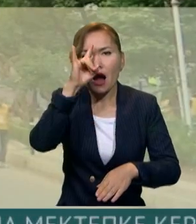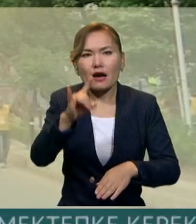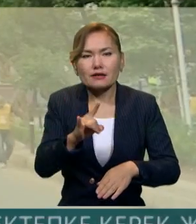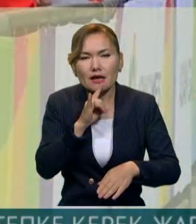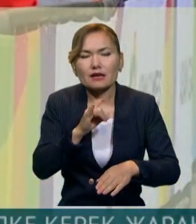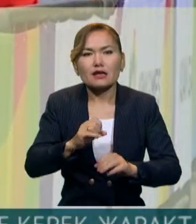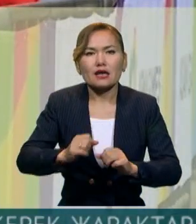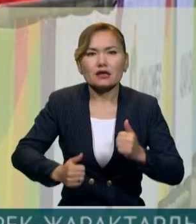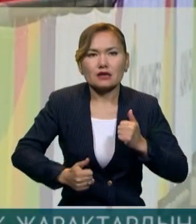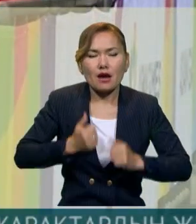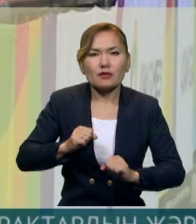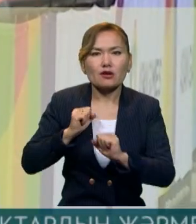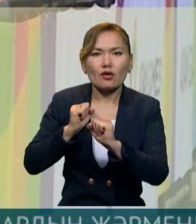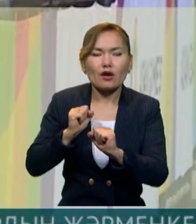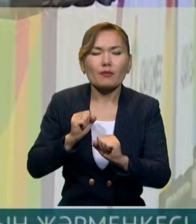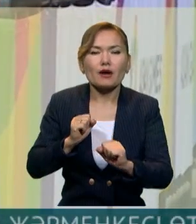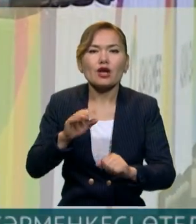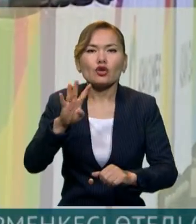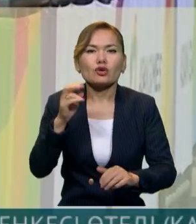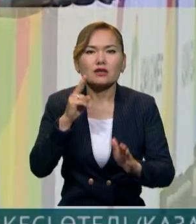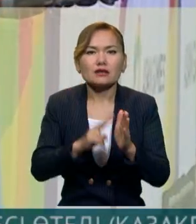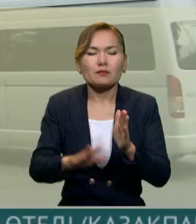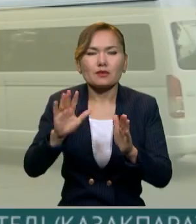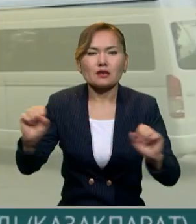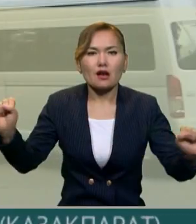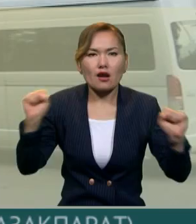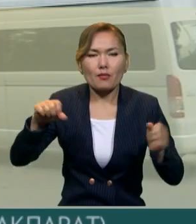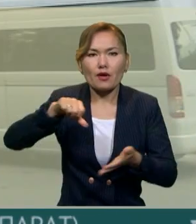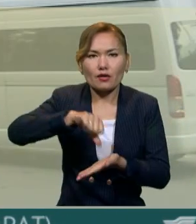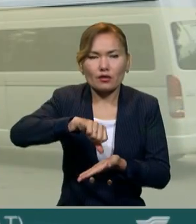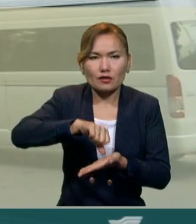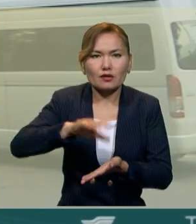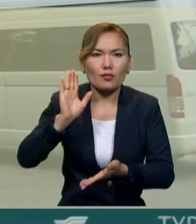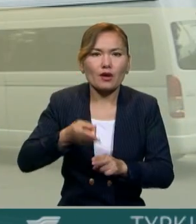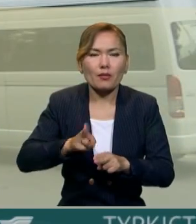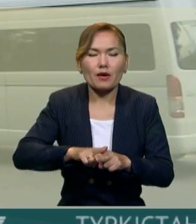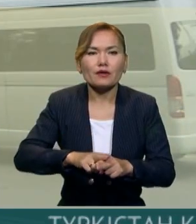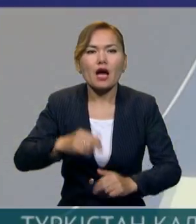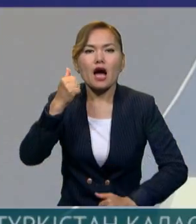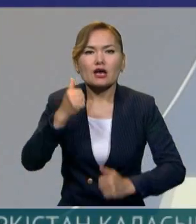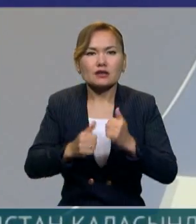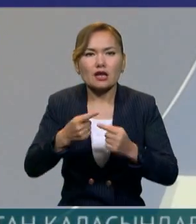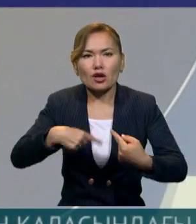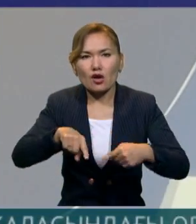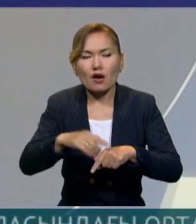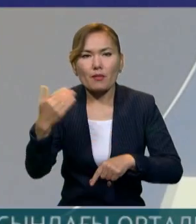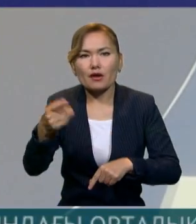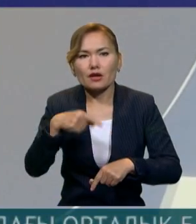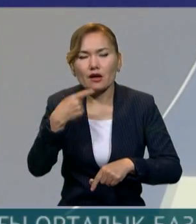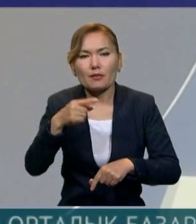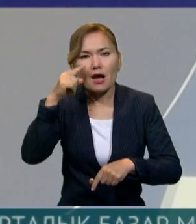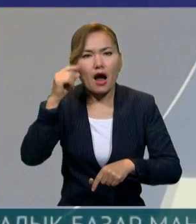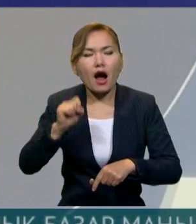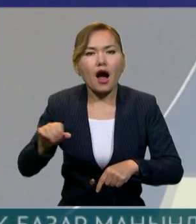аттанған 475 атлетіміз 43 сында алтын жүлде үшін таласады. Сайыс ұйымдастырушыларының айтуынша, Азияның